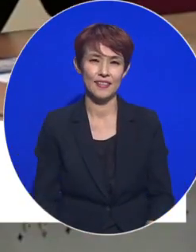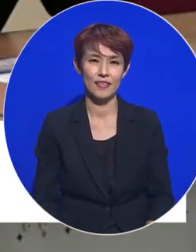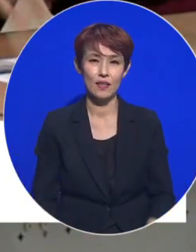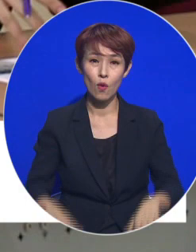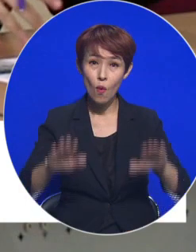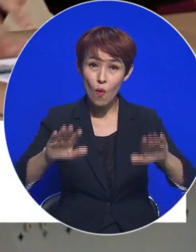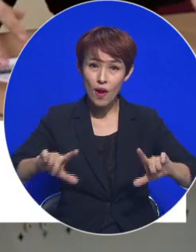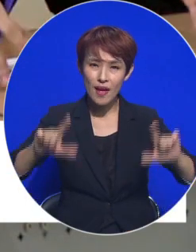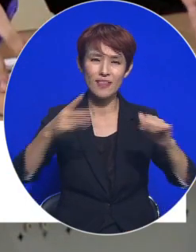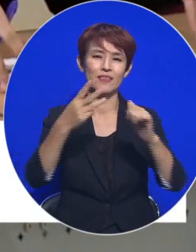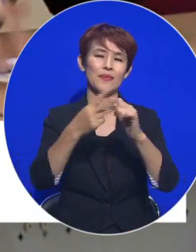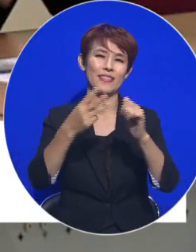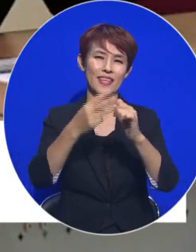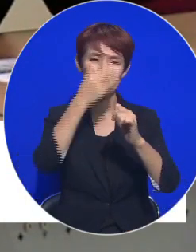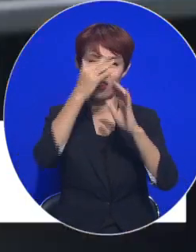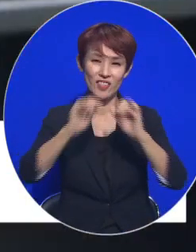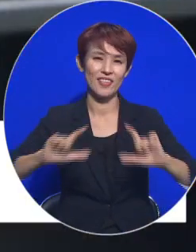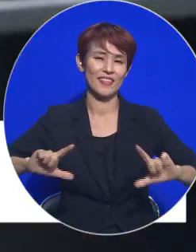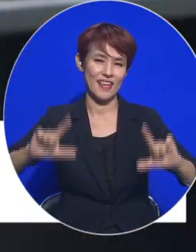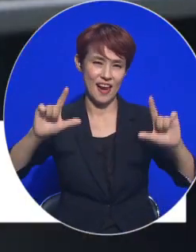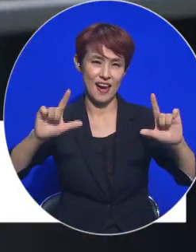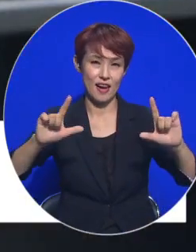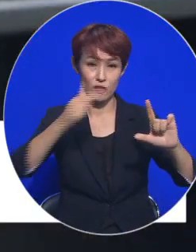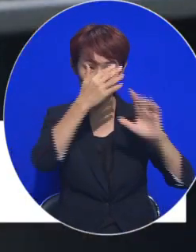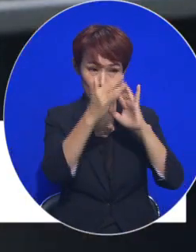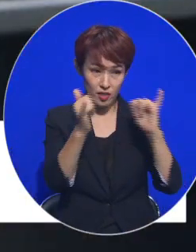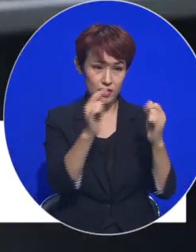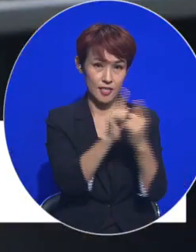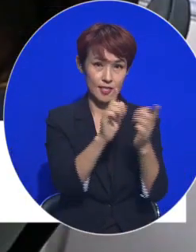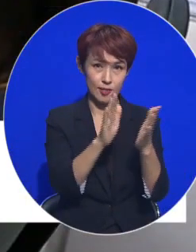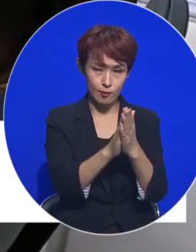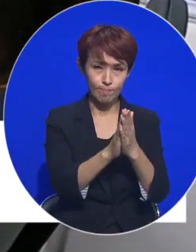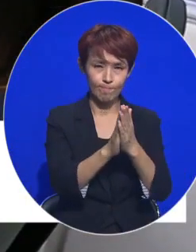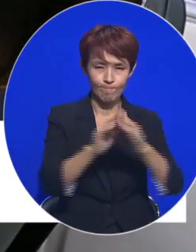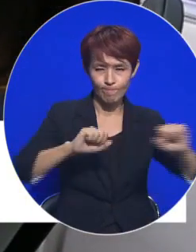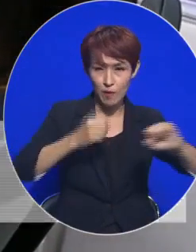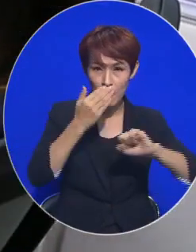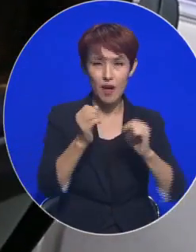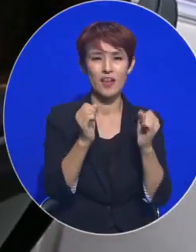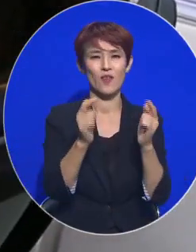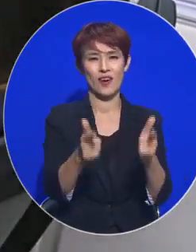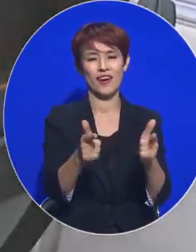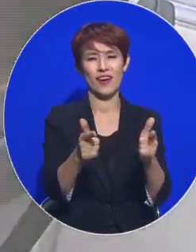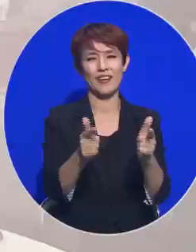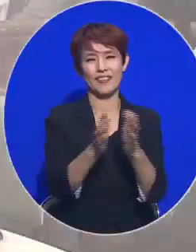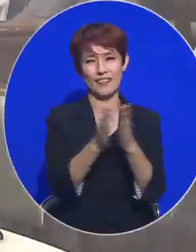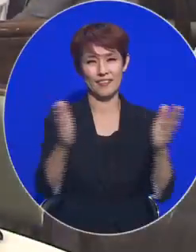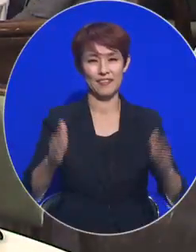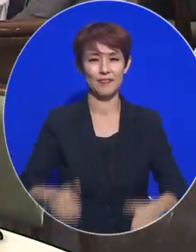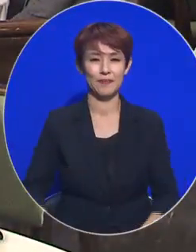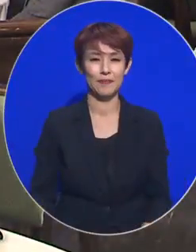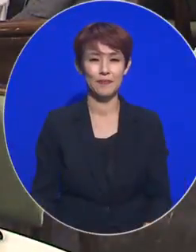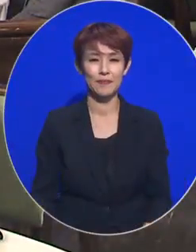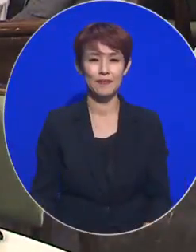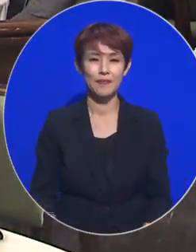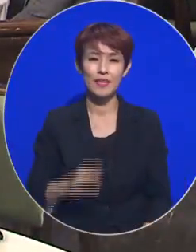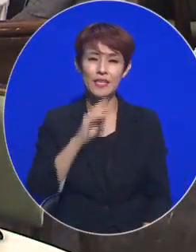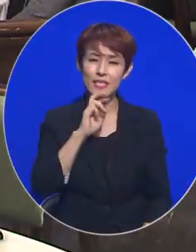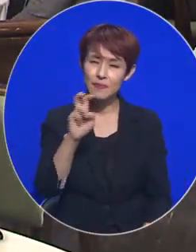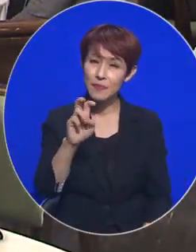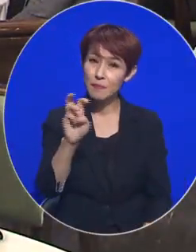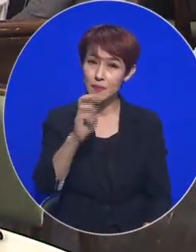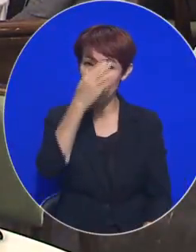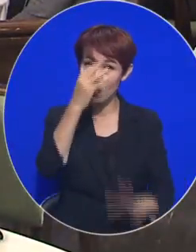올해로 세 번째를 맞는 청년의 날을 앞두고 청년들이 직접 나설 수 있는 기회의 장이 열렸습니다. 20, 30대